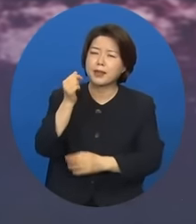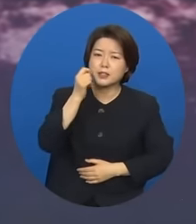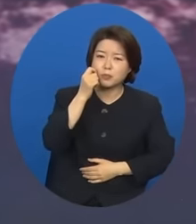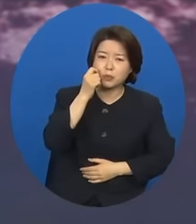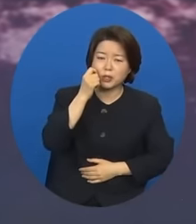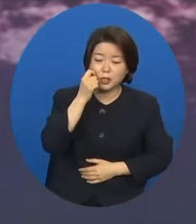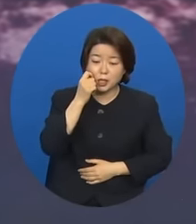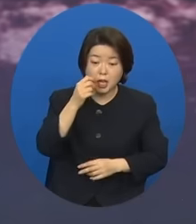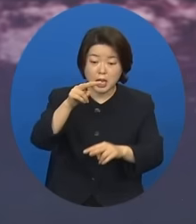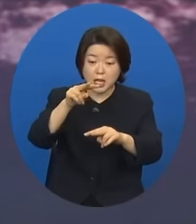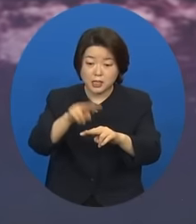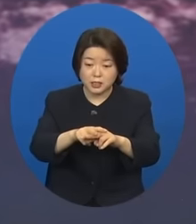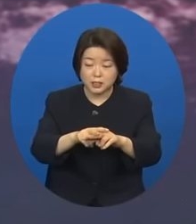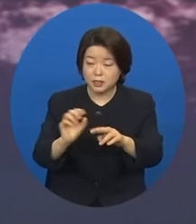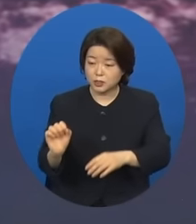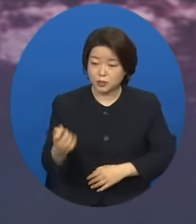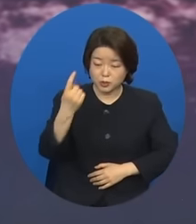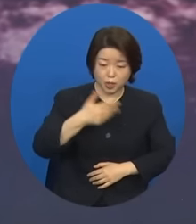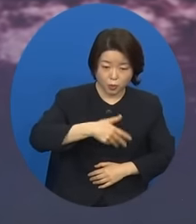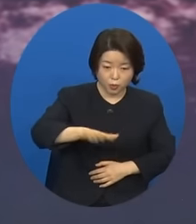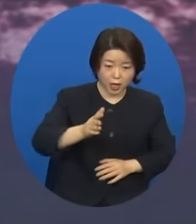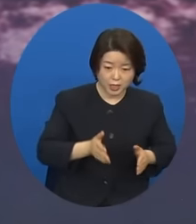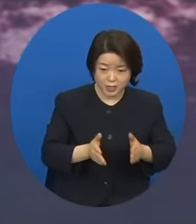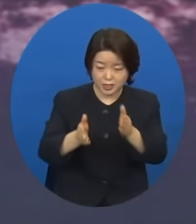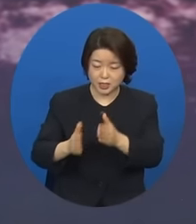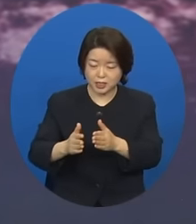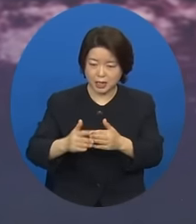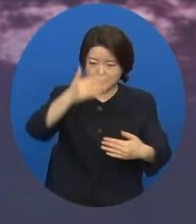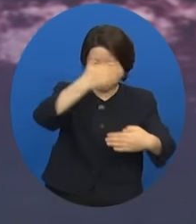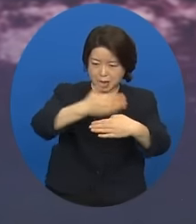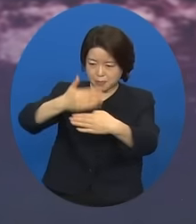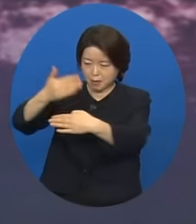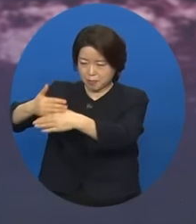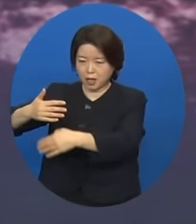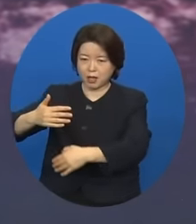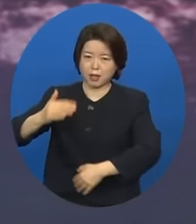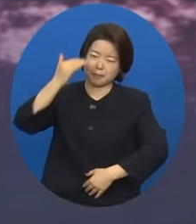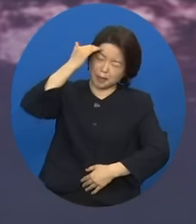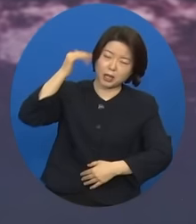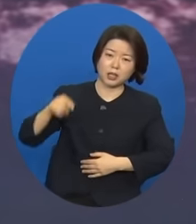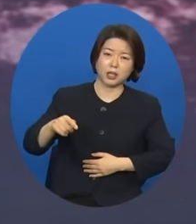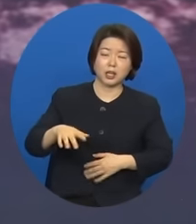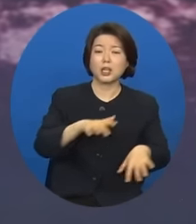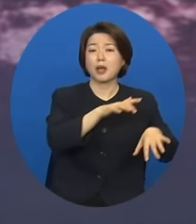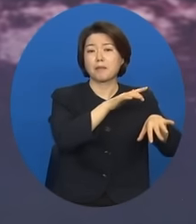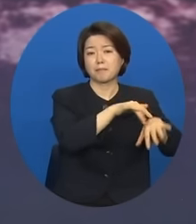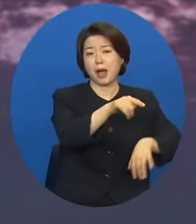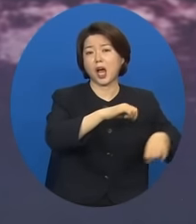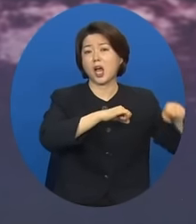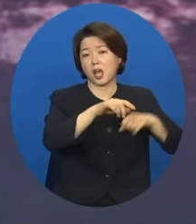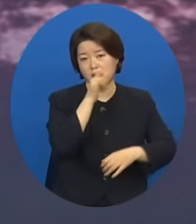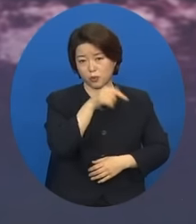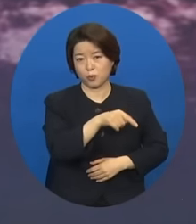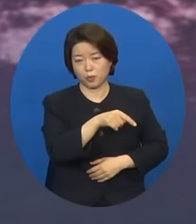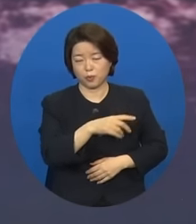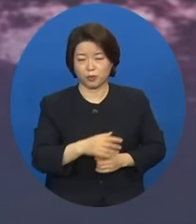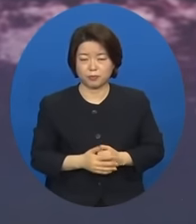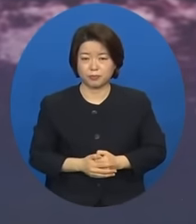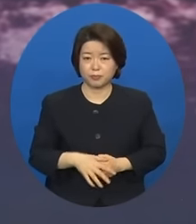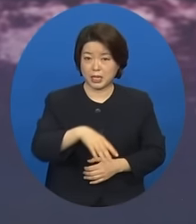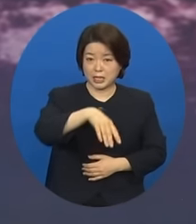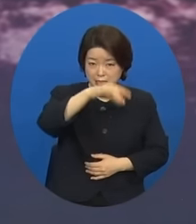그 샘 근원으로 가는 모든 루트를 막아 놨다는 거예요 이것이 마귀가 하는 뜻이거든요 어 창세기 22장에